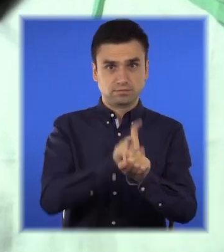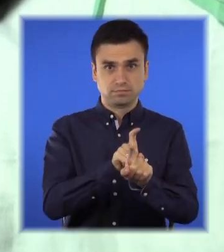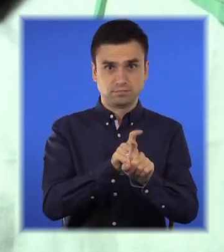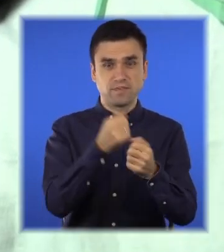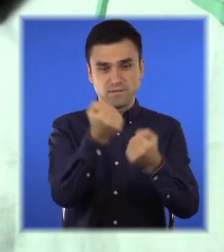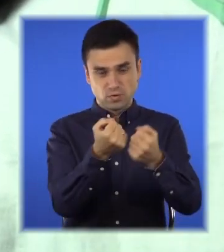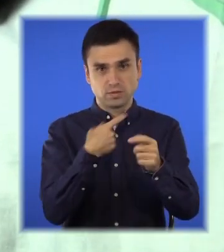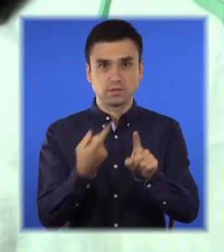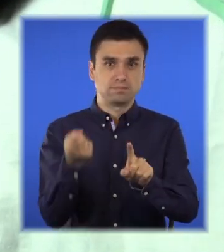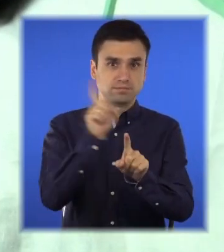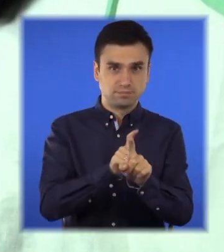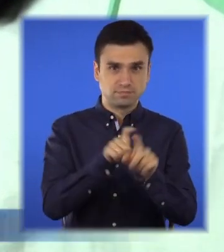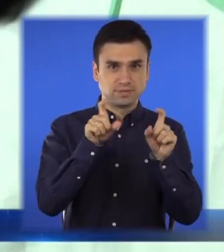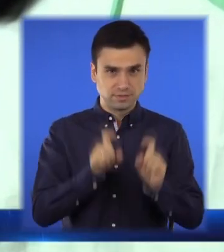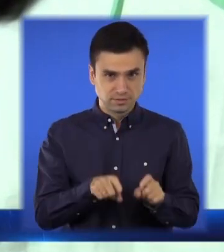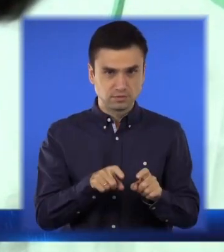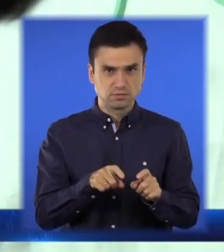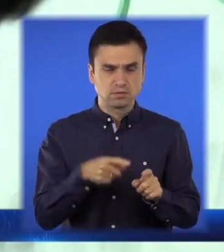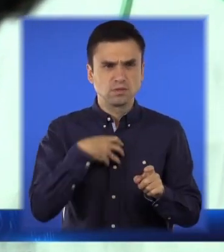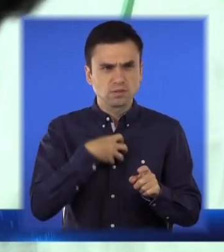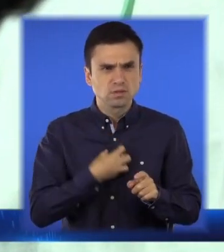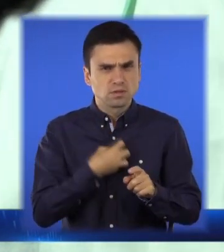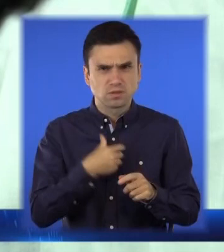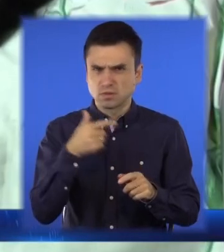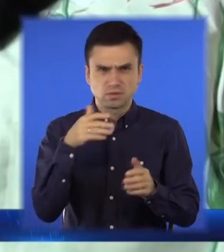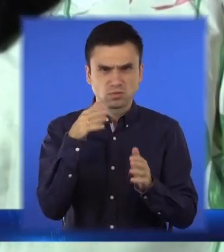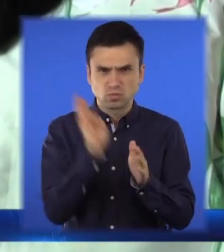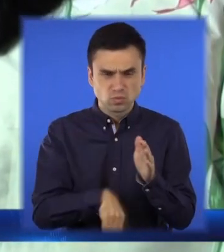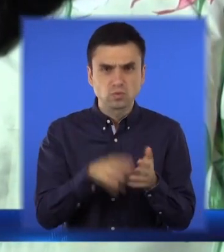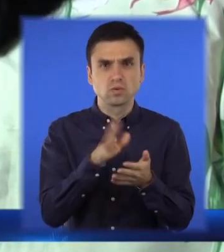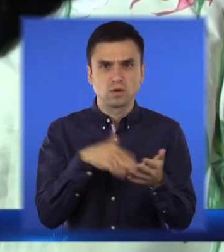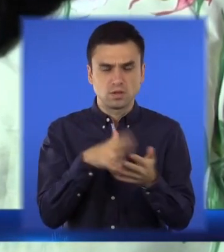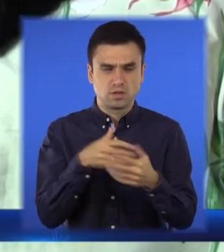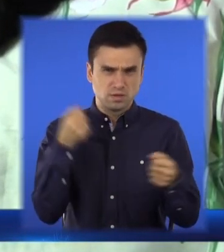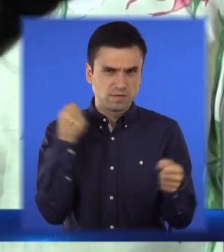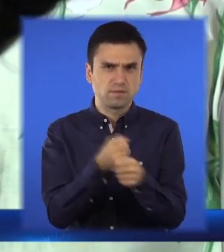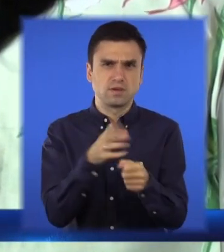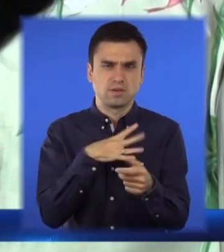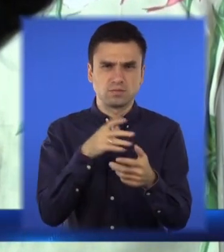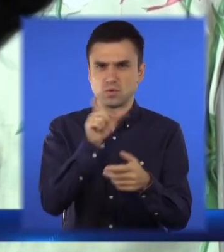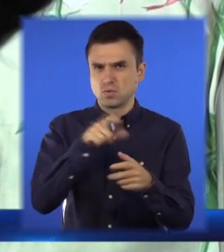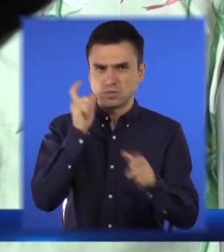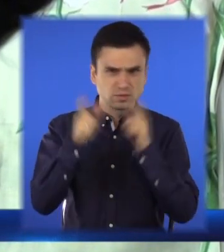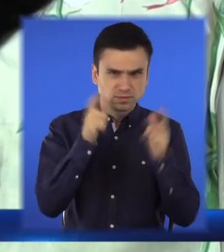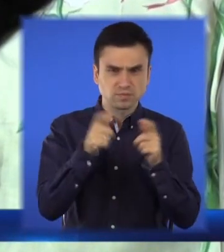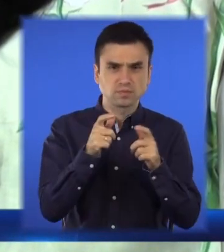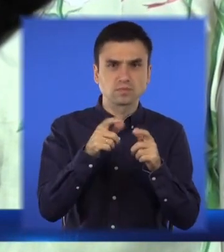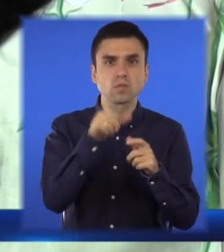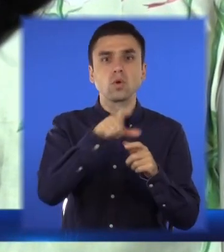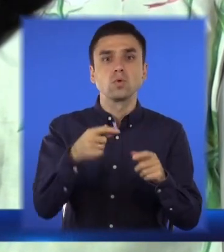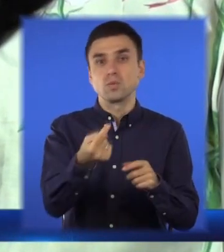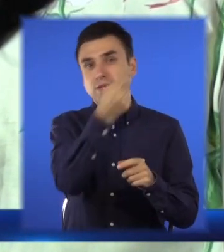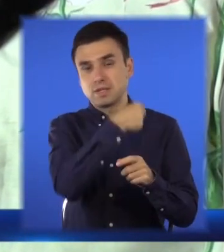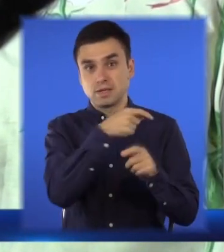все. Потім крики маршрутки і все. Задні пасажири, вони відкрили двері.